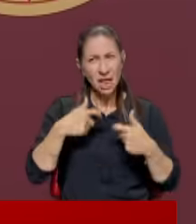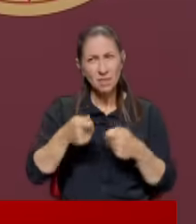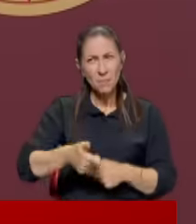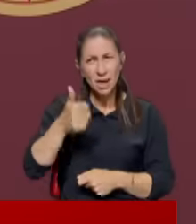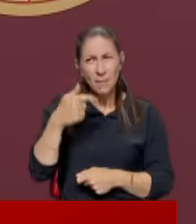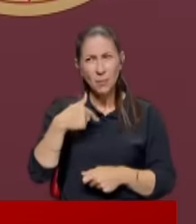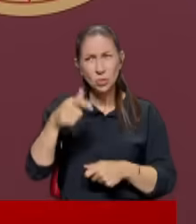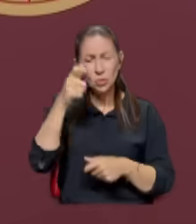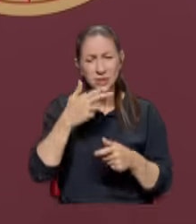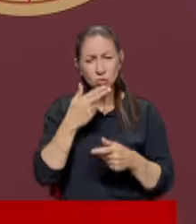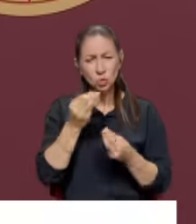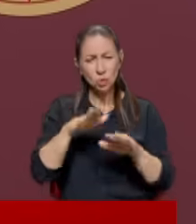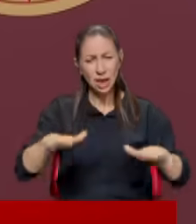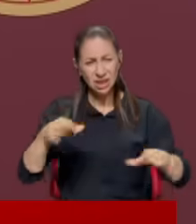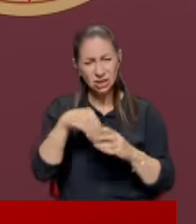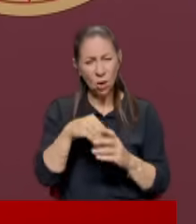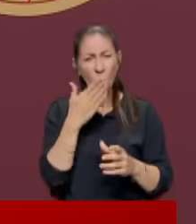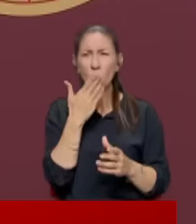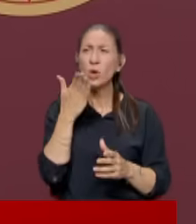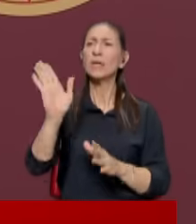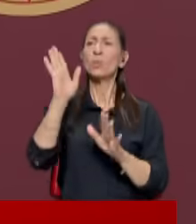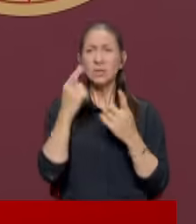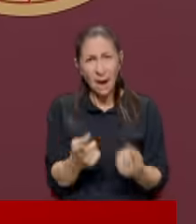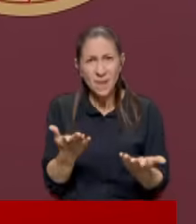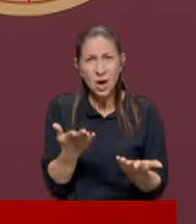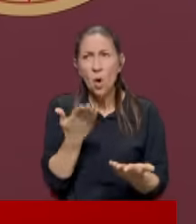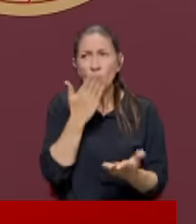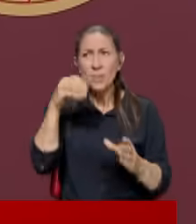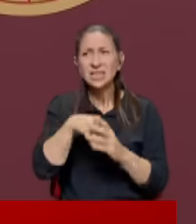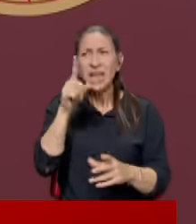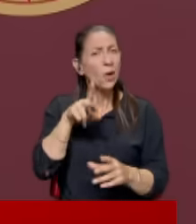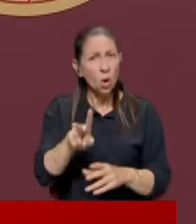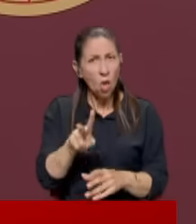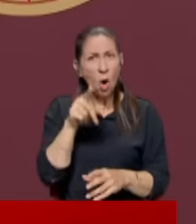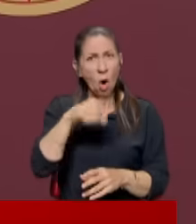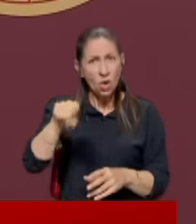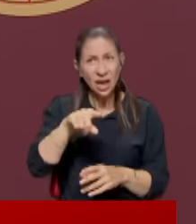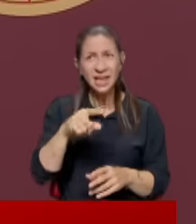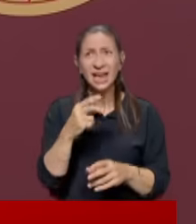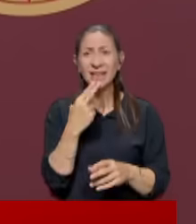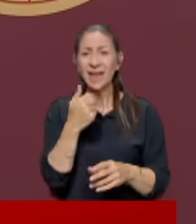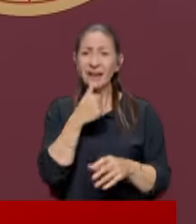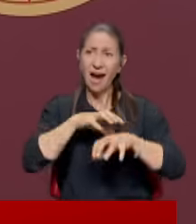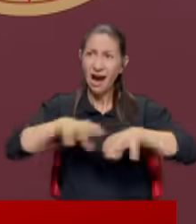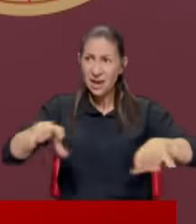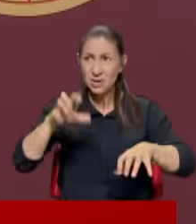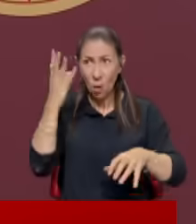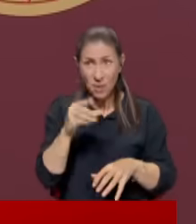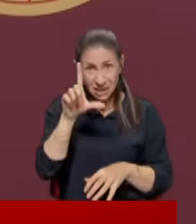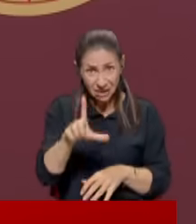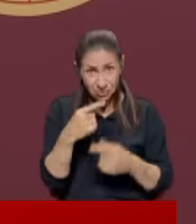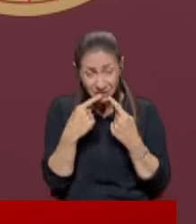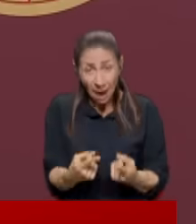Eğitim Bakanı ben bu ülkede kız çocuklarını okutamıyorum der mi ya? Okuyabilmeleri için tek yol onların kadın ve erkek olarak